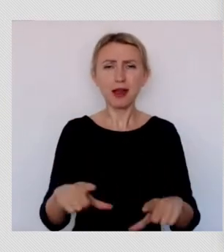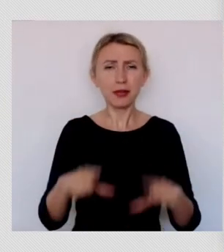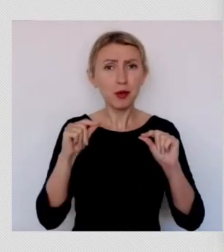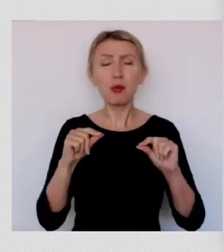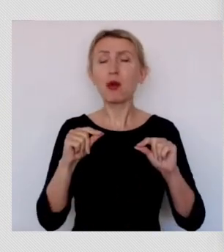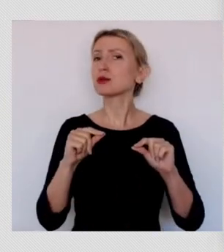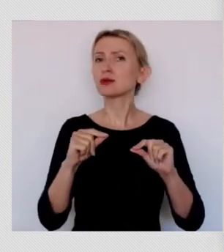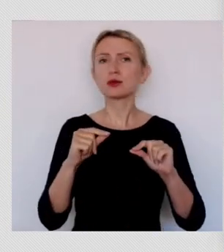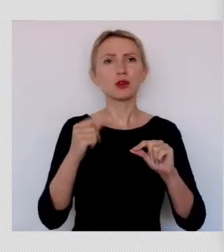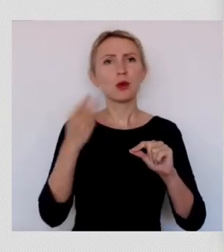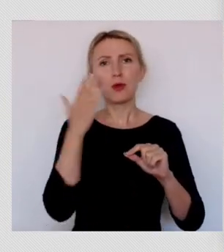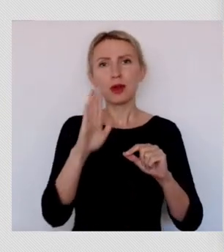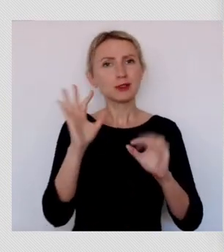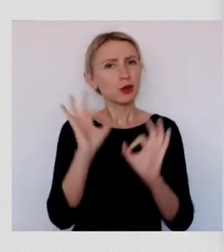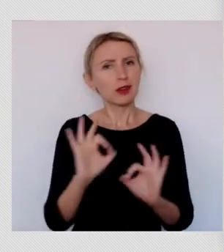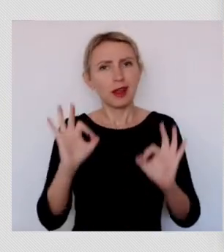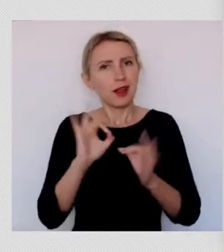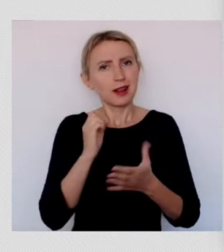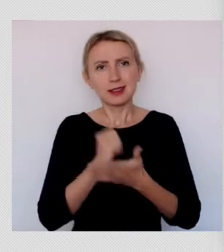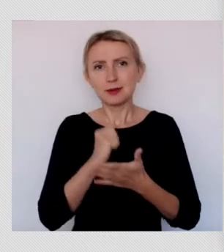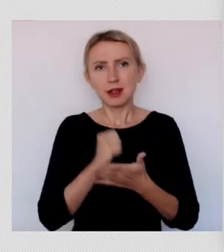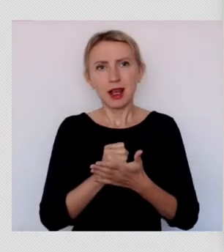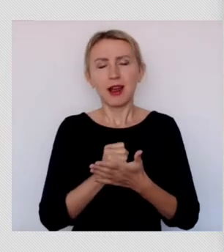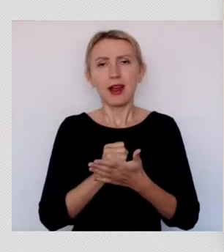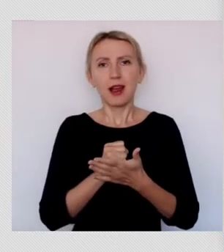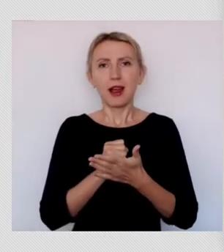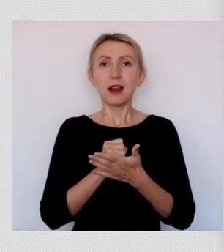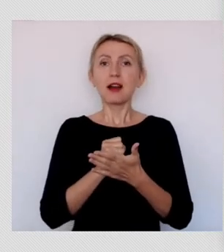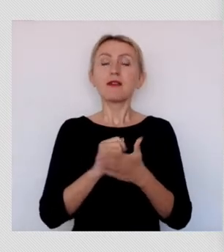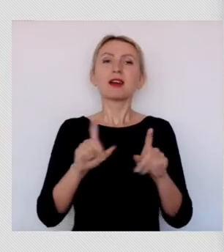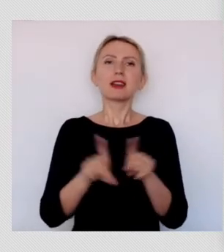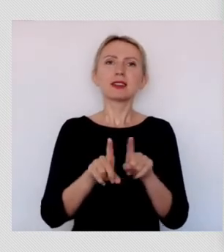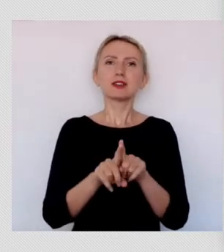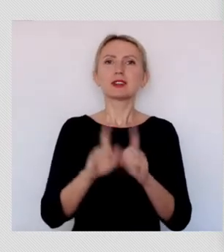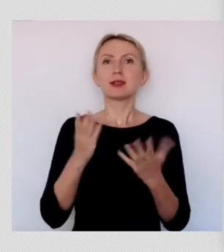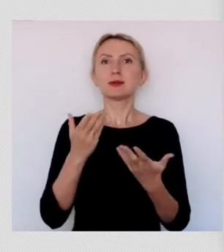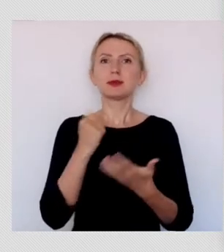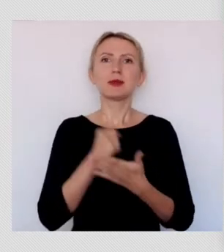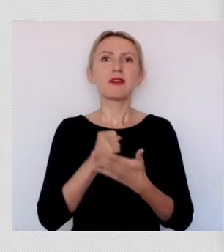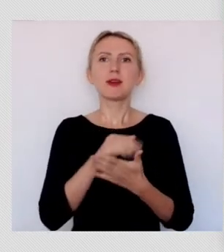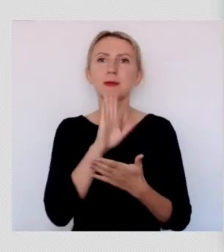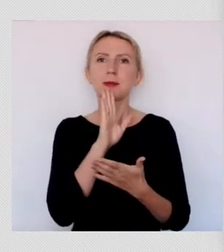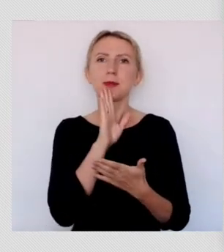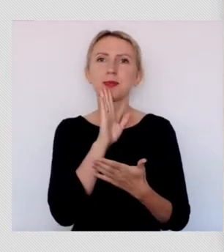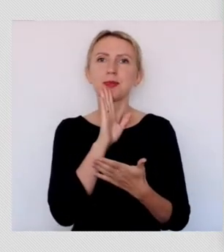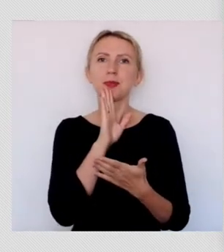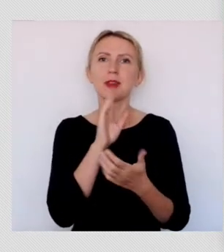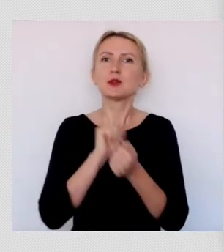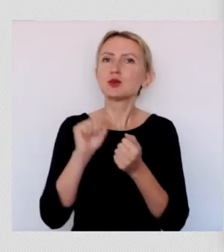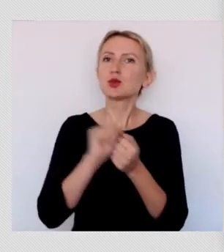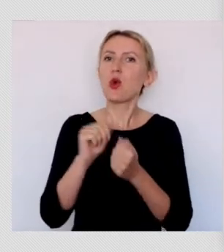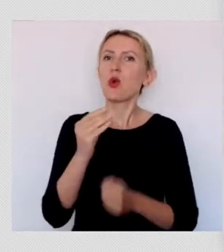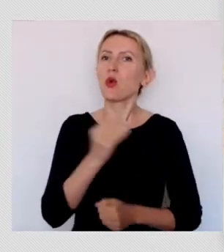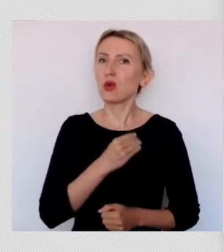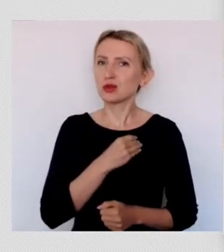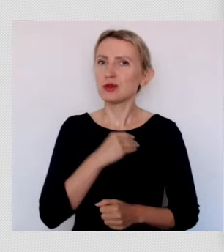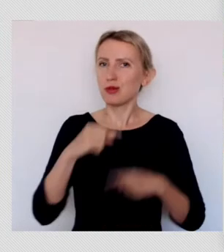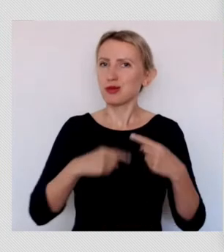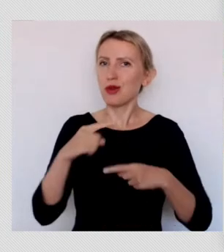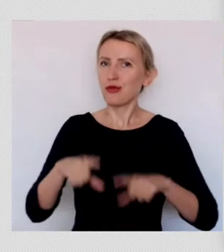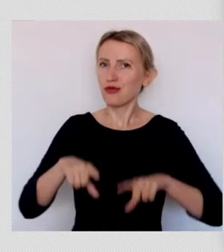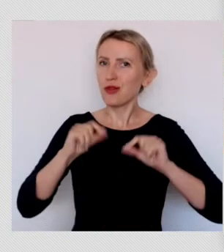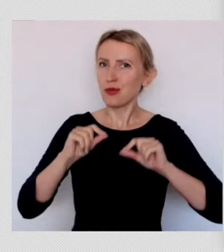bardzo newralgicznym punktem i takim punktem chyba najbardziej niestety szkodzącym uczciwości procesu